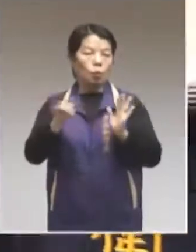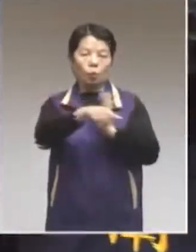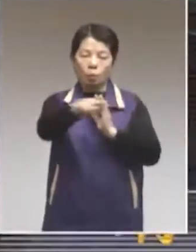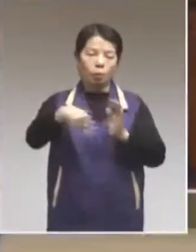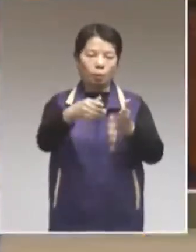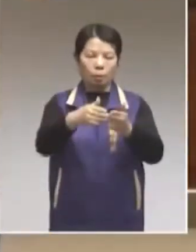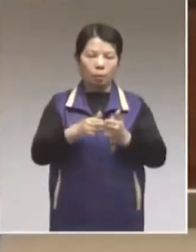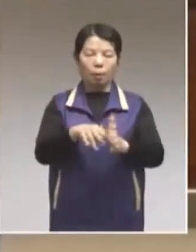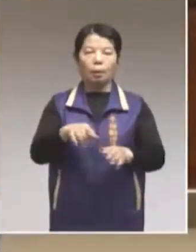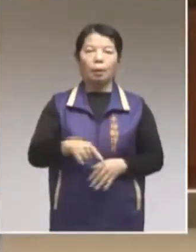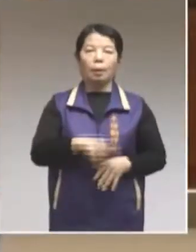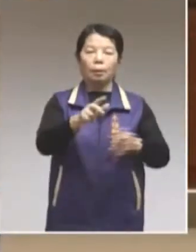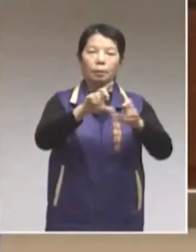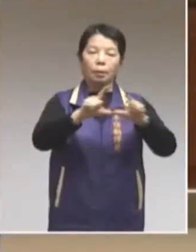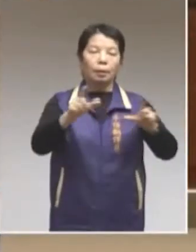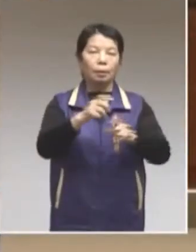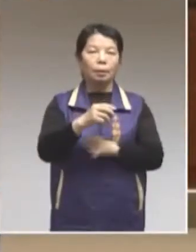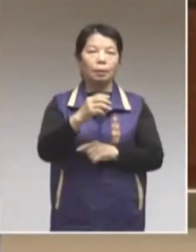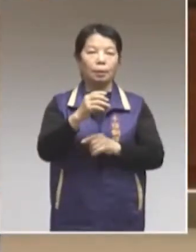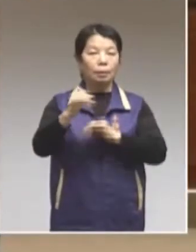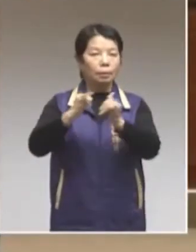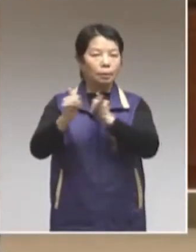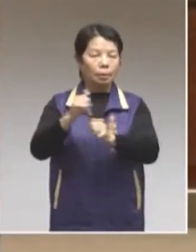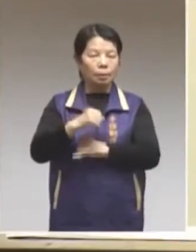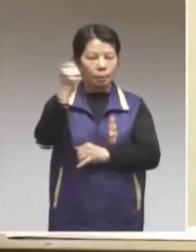跳早餐。